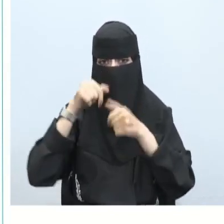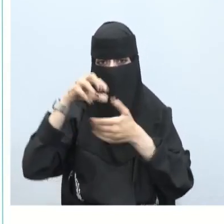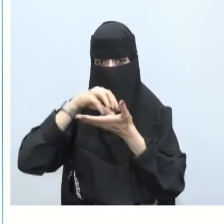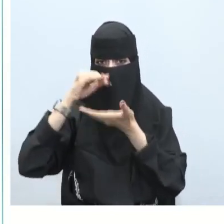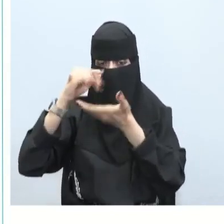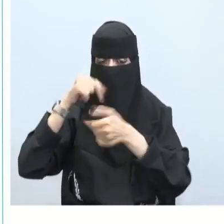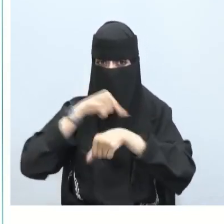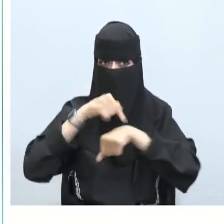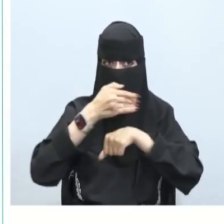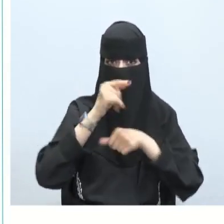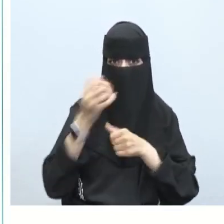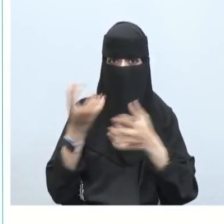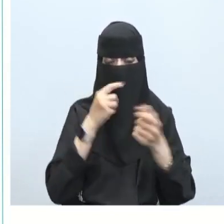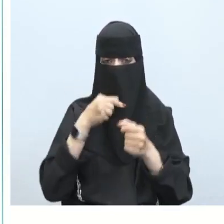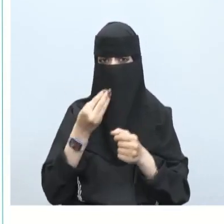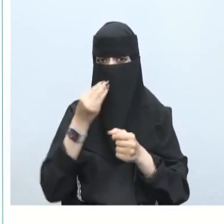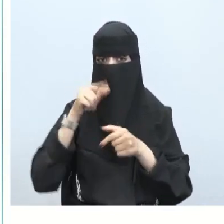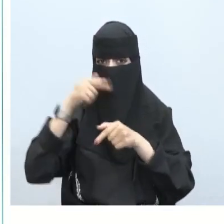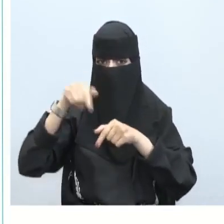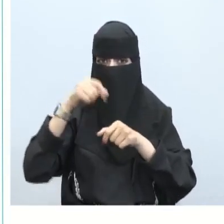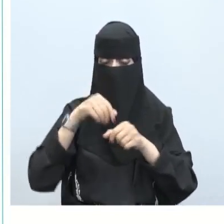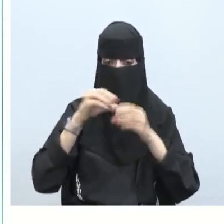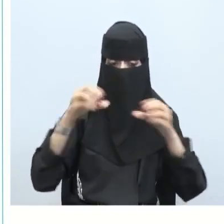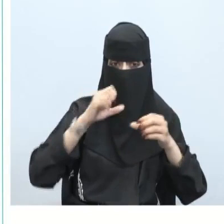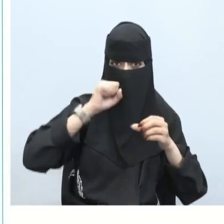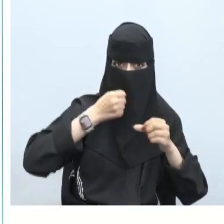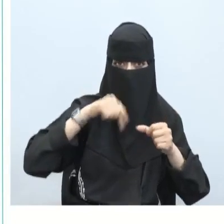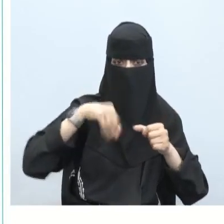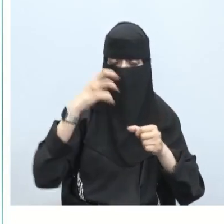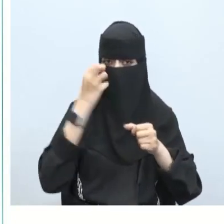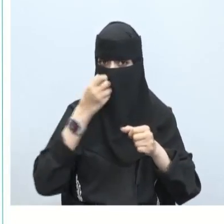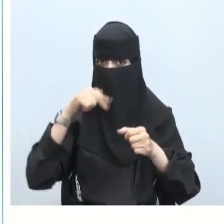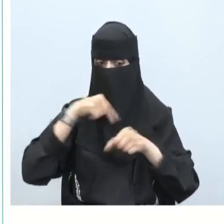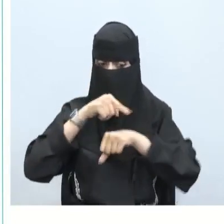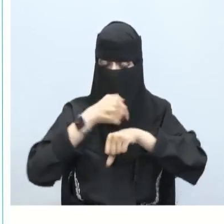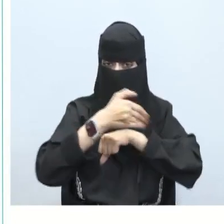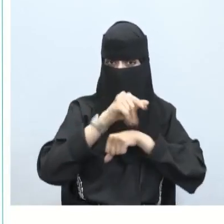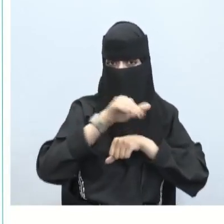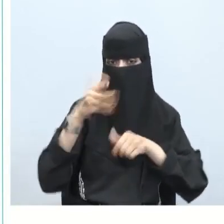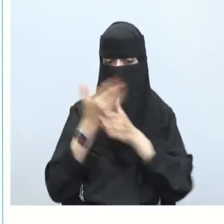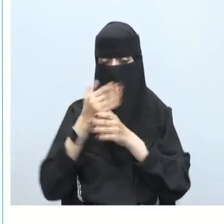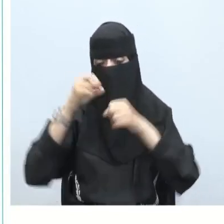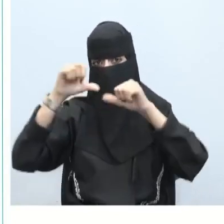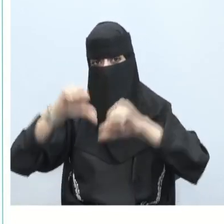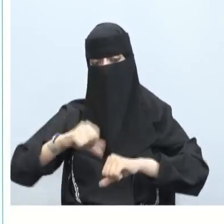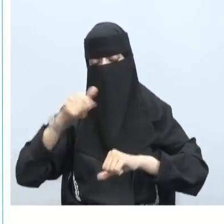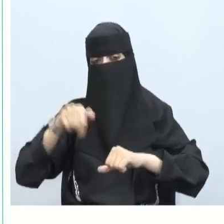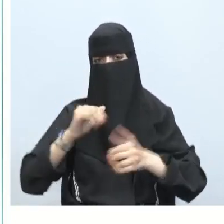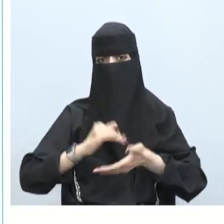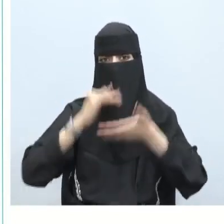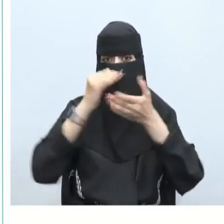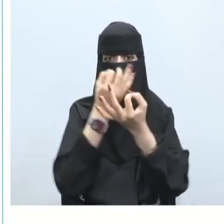في حال تاخر مثلا امدادات المواد الغذائيه او الخضروات او الفواكه التاخر فيها قد يتسبب باتلاف المنتج او